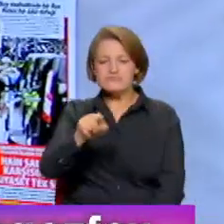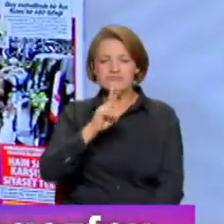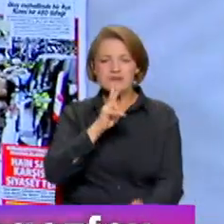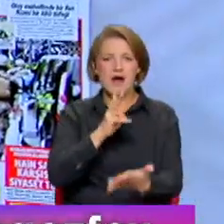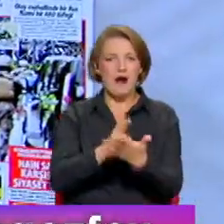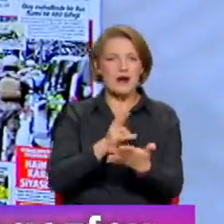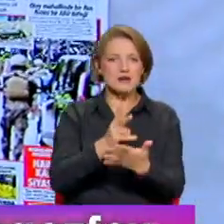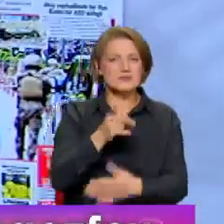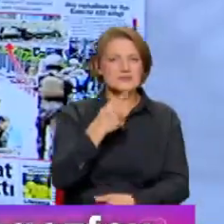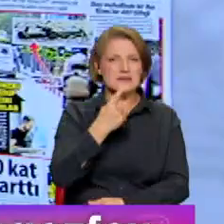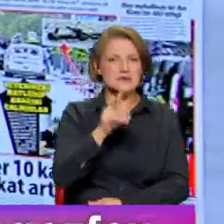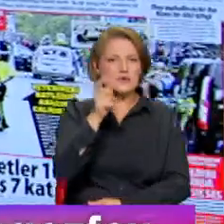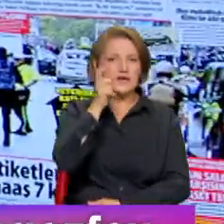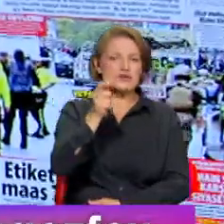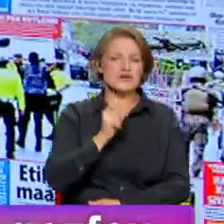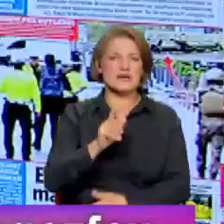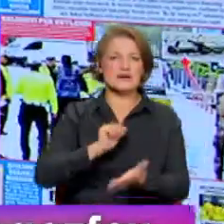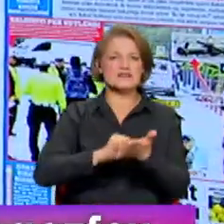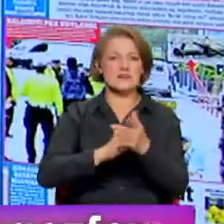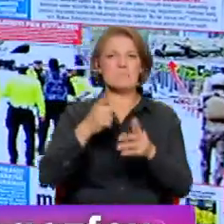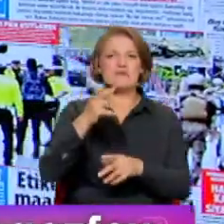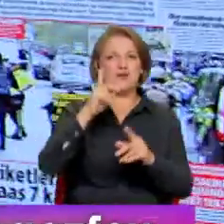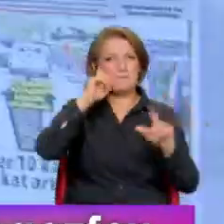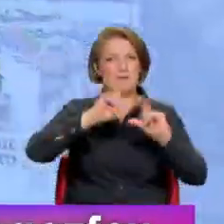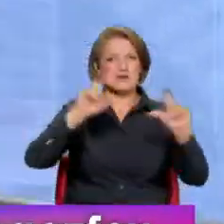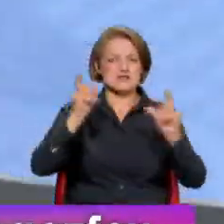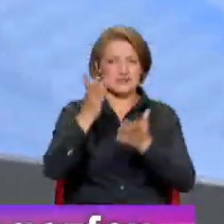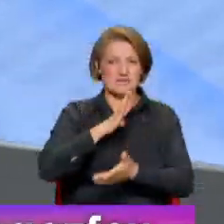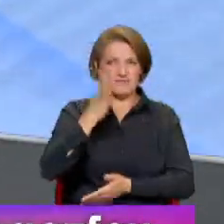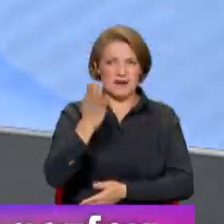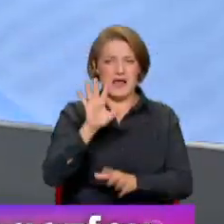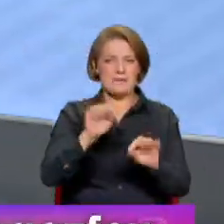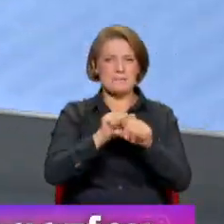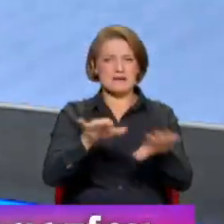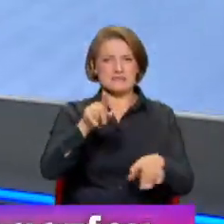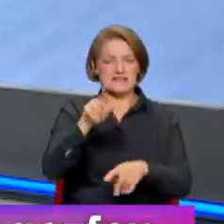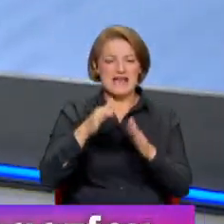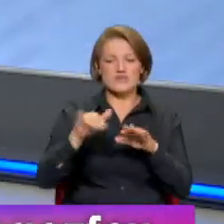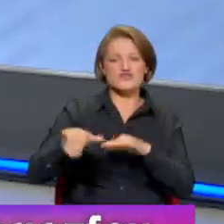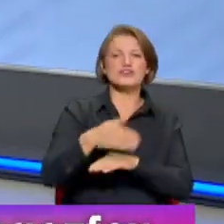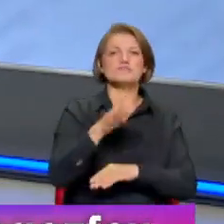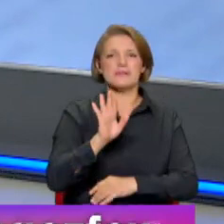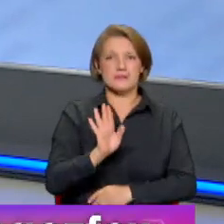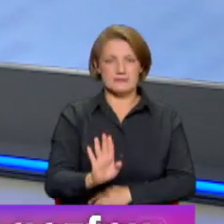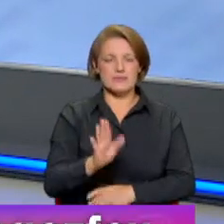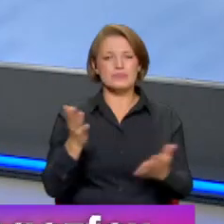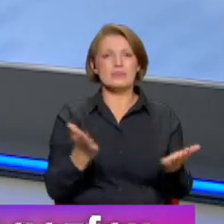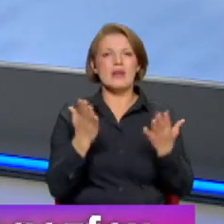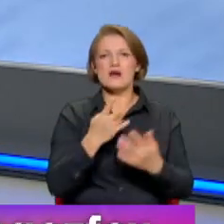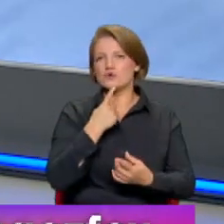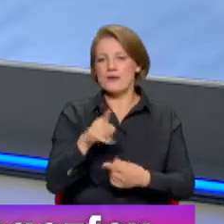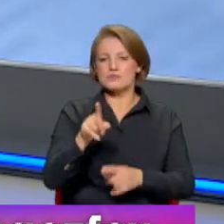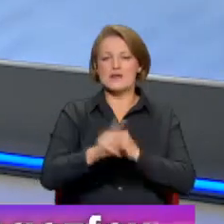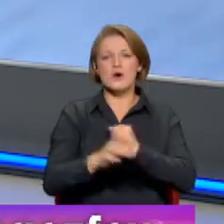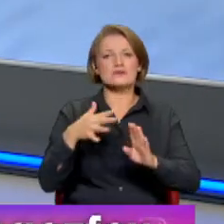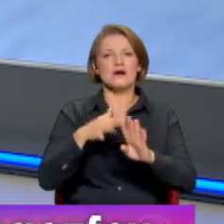kararlılık vurgusu, o da dikkat çekiciydi. Gazete Pencere'nin de manşetinde yer alıyor. Hemen bir paylaşalım siz evden çıkmadan. Neler söylendi bu